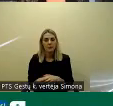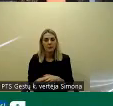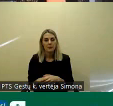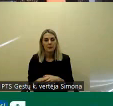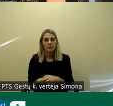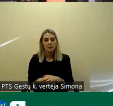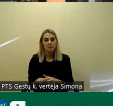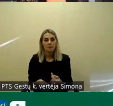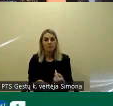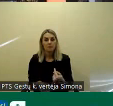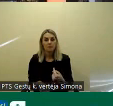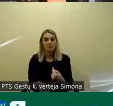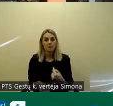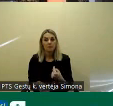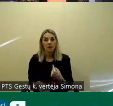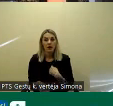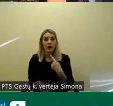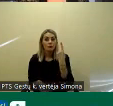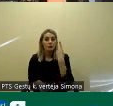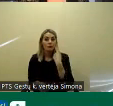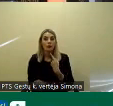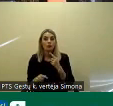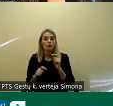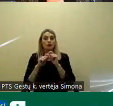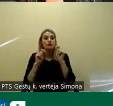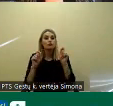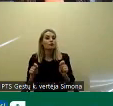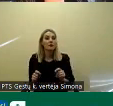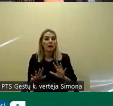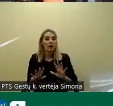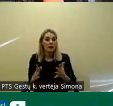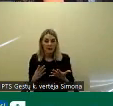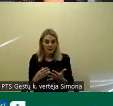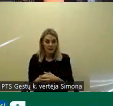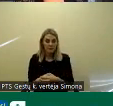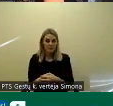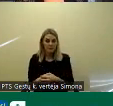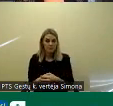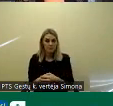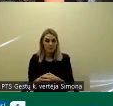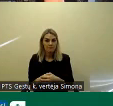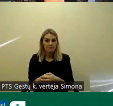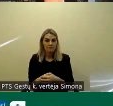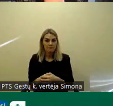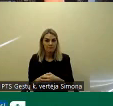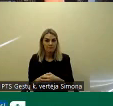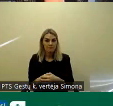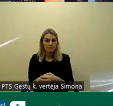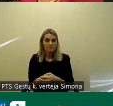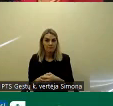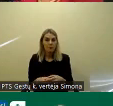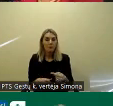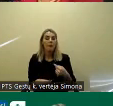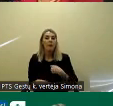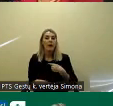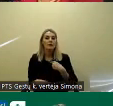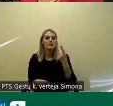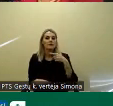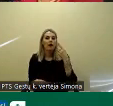Aš norėčiau pradėti pirmiausia nuo to, kaip mes kalbam apie tai,